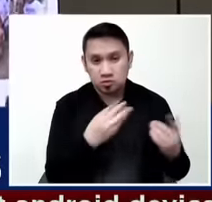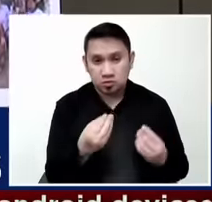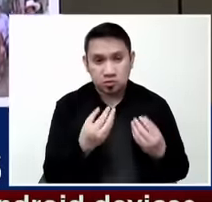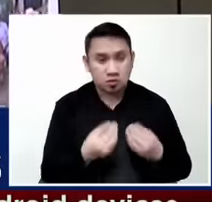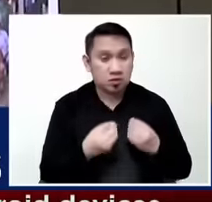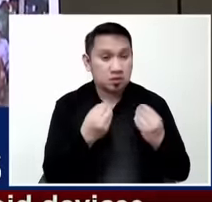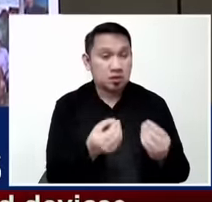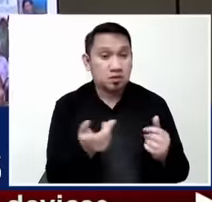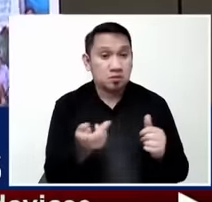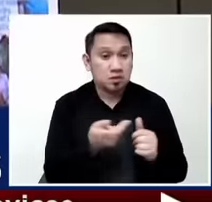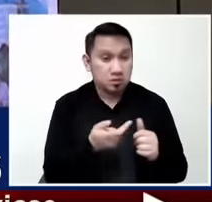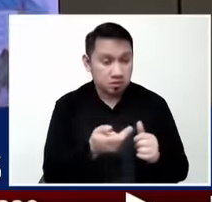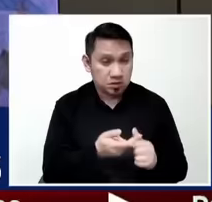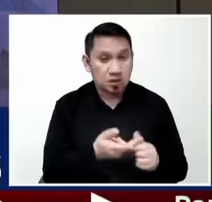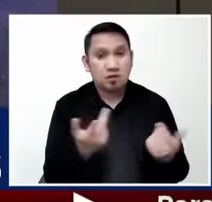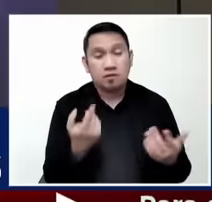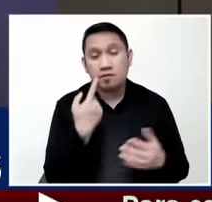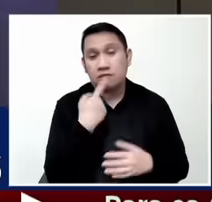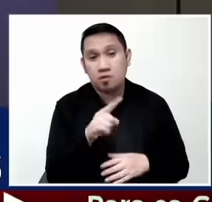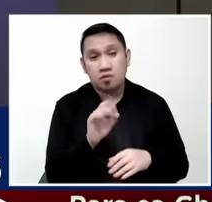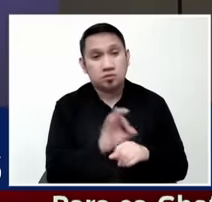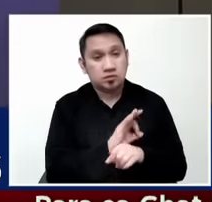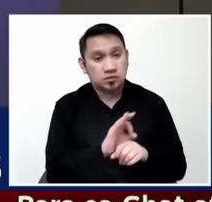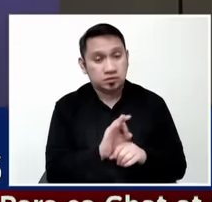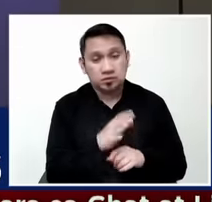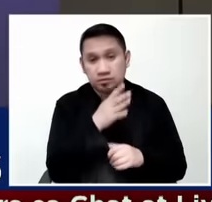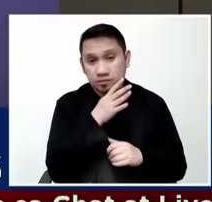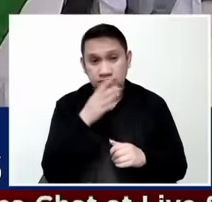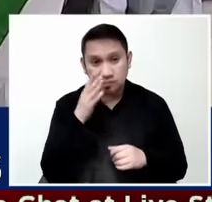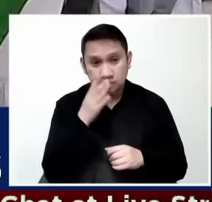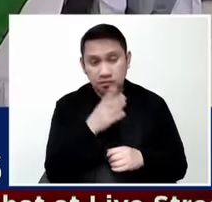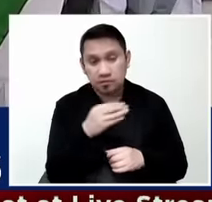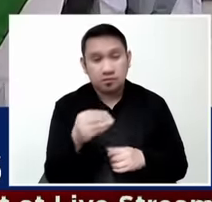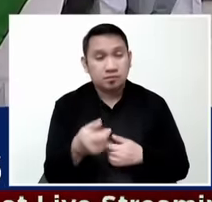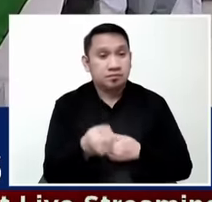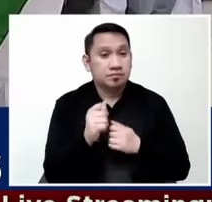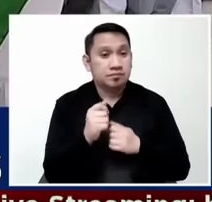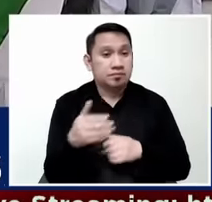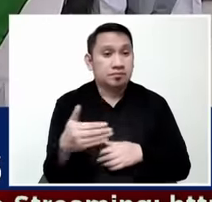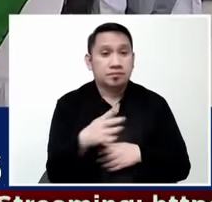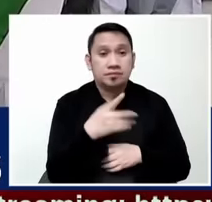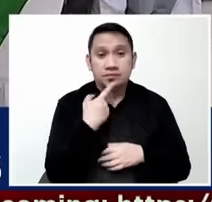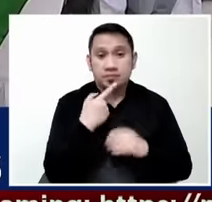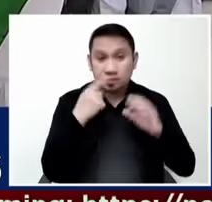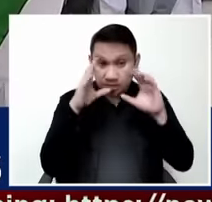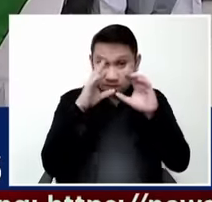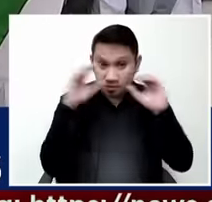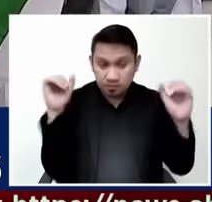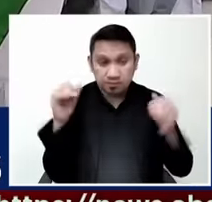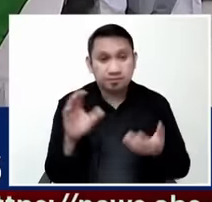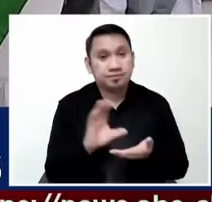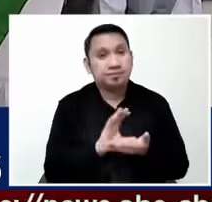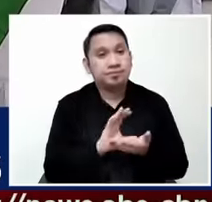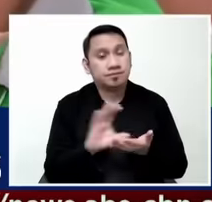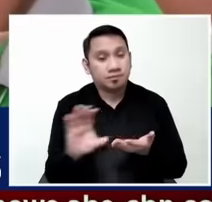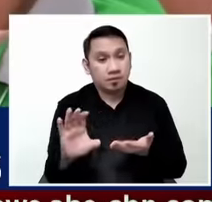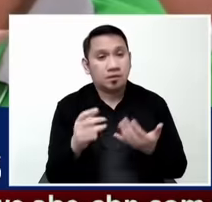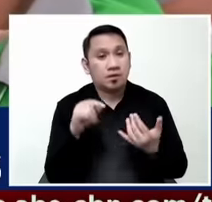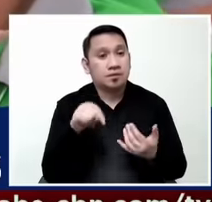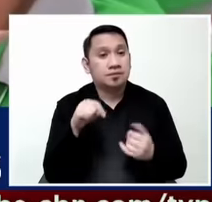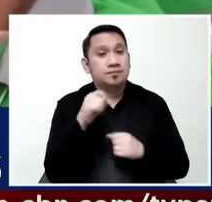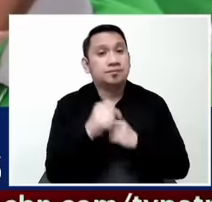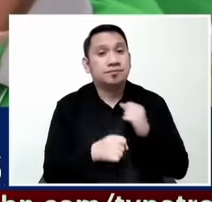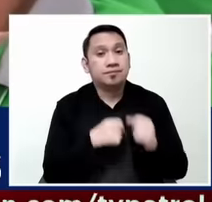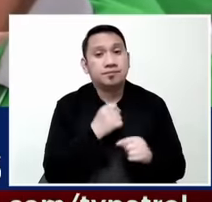ang kapakanan ng industriya ng pagsasaka at pangingisda. Ayon pa sa Pangulo, nakapaglaan na ang ahensya ngayong taon